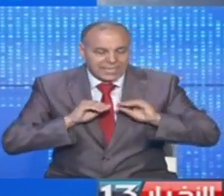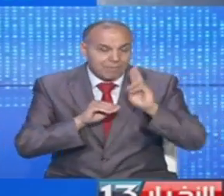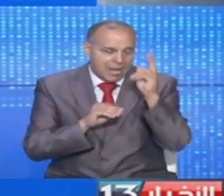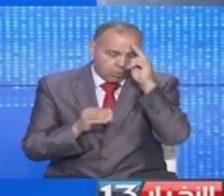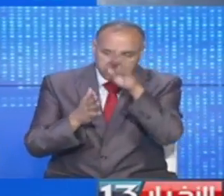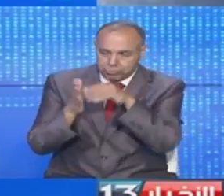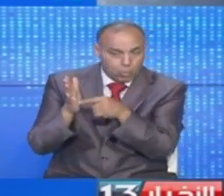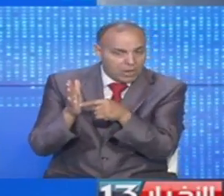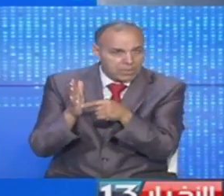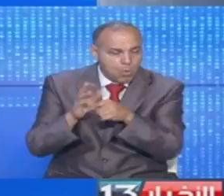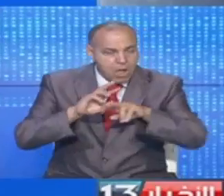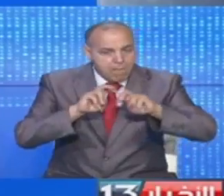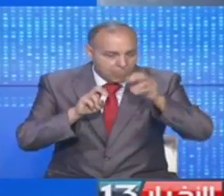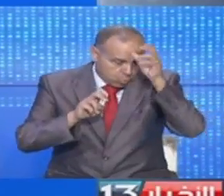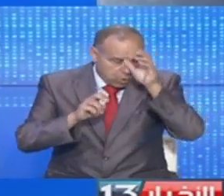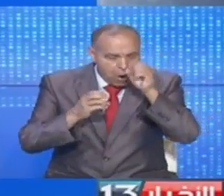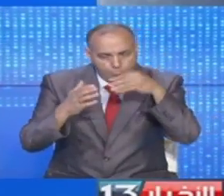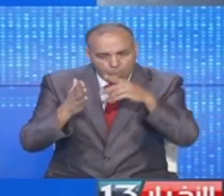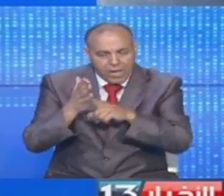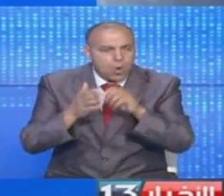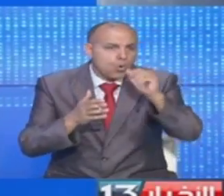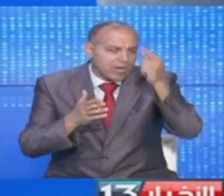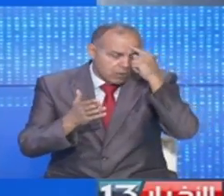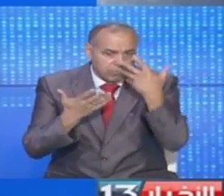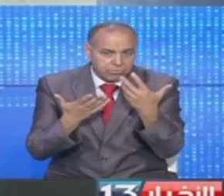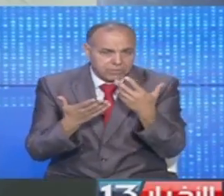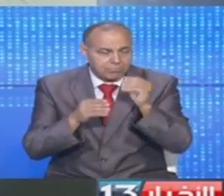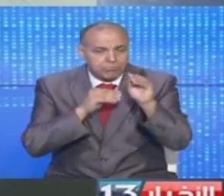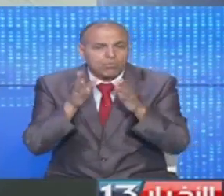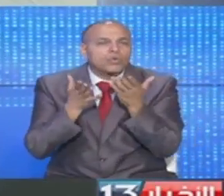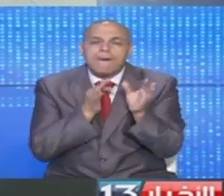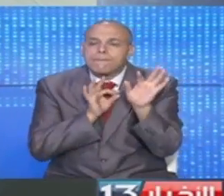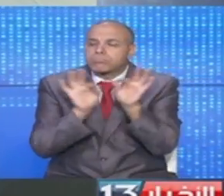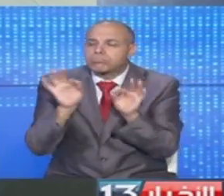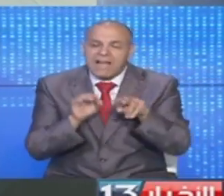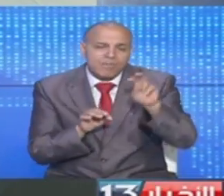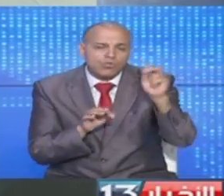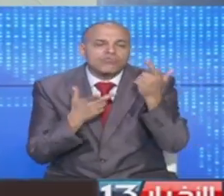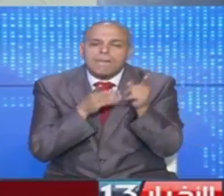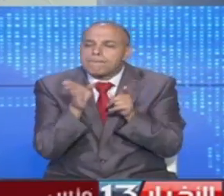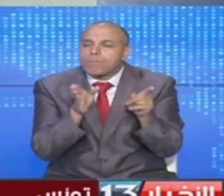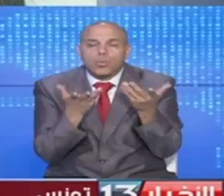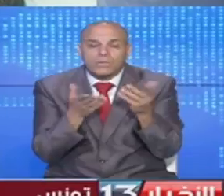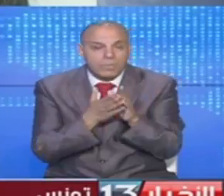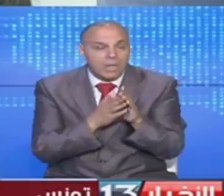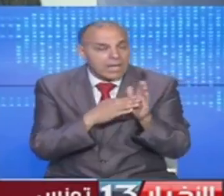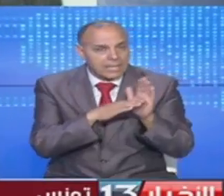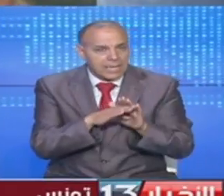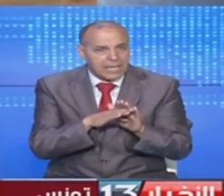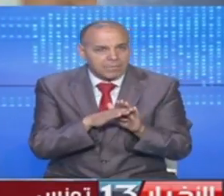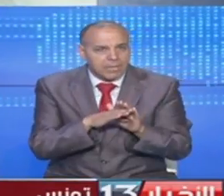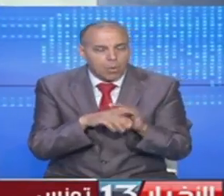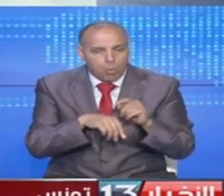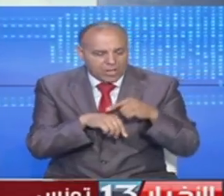العالي والبحث العلمي نسخة رقمية لدليل التوجيه الجامعي لسنة 2020،